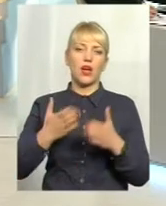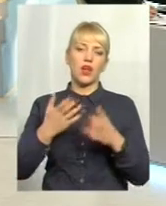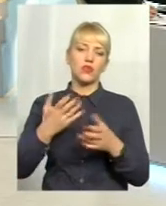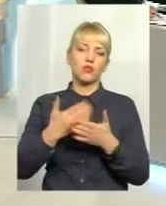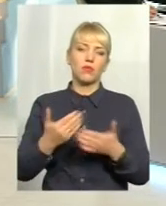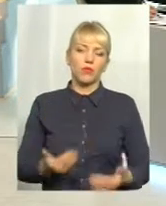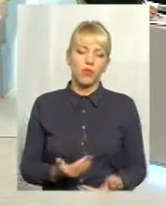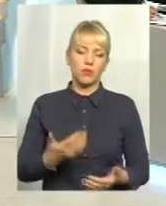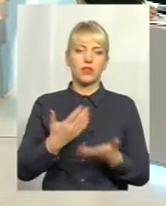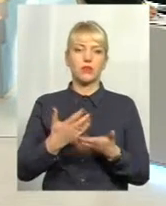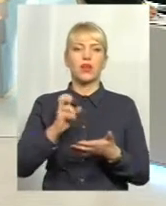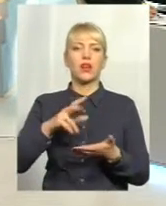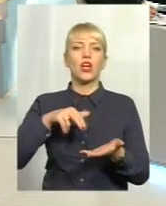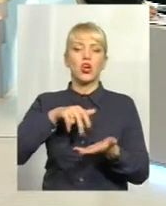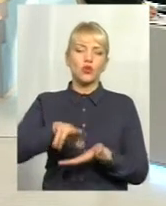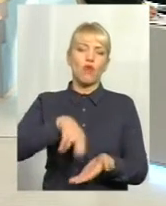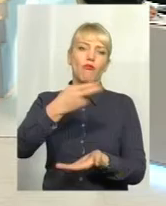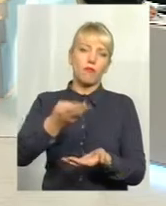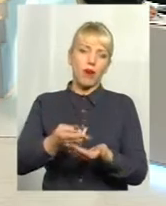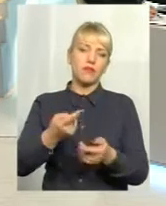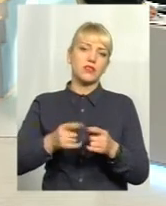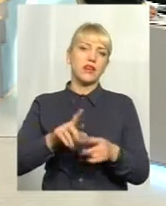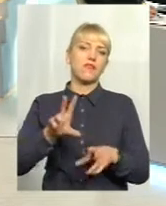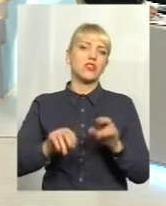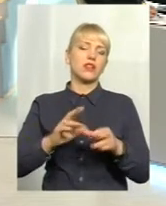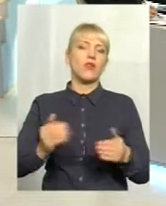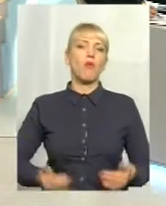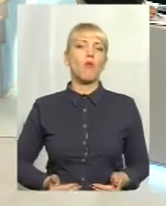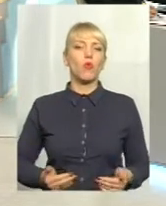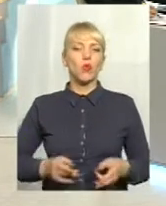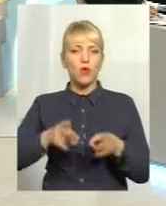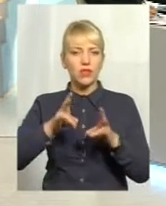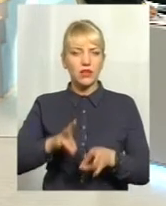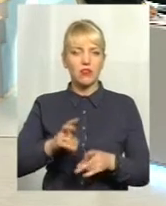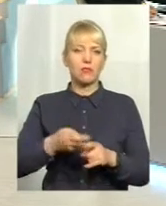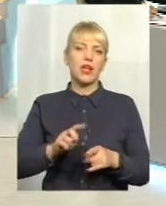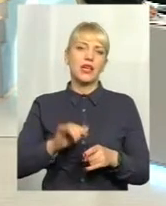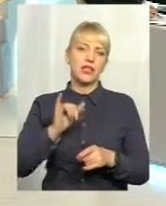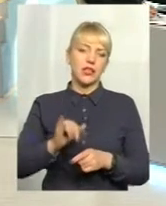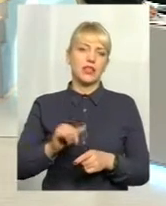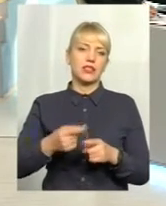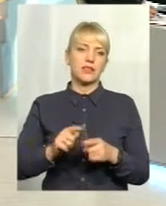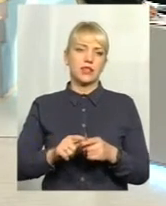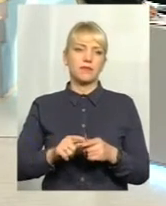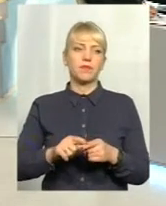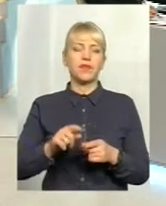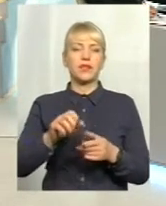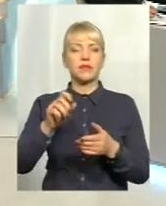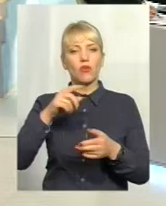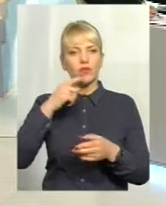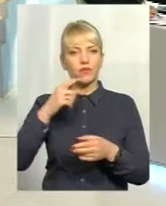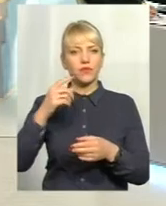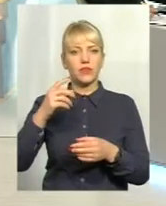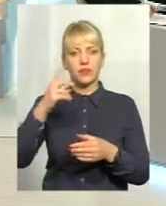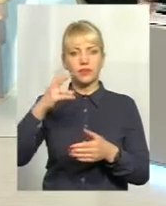що упав, вони так і записують, тобто зазначається, зазнав побуті, і відповідно зазначає зі слів пацієнта ті обставини, за яких ця травма була